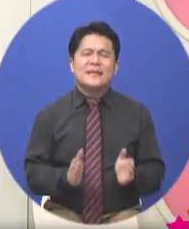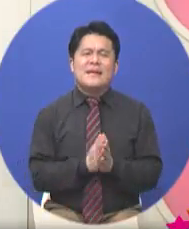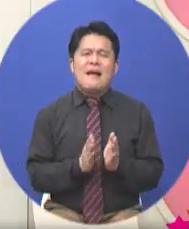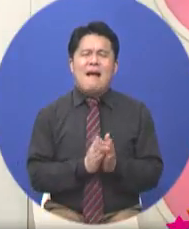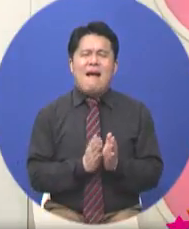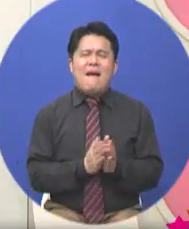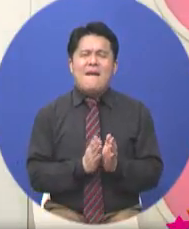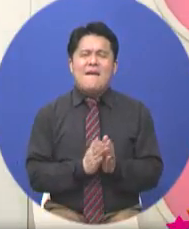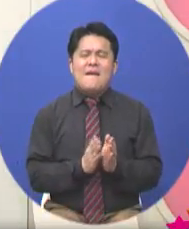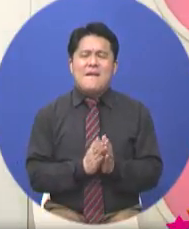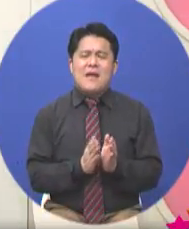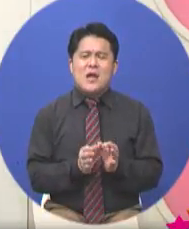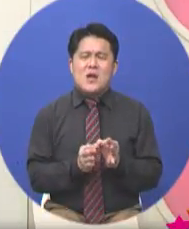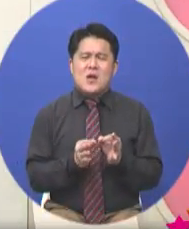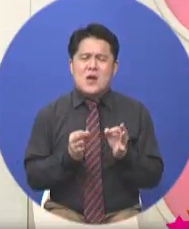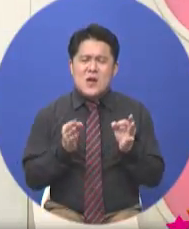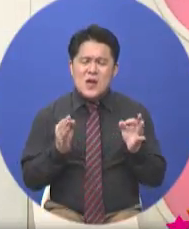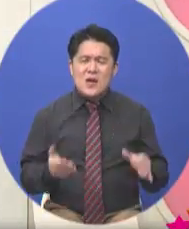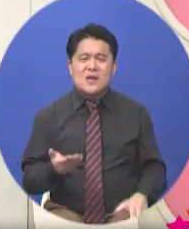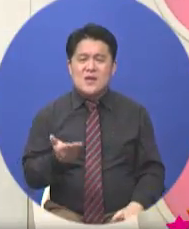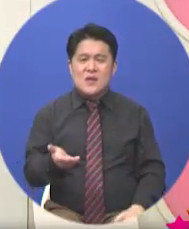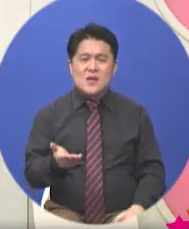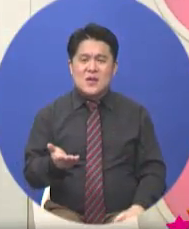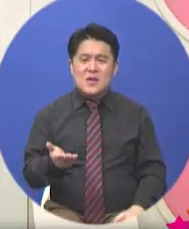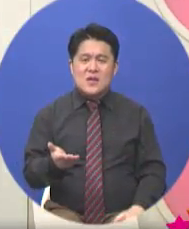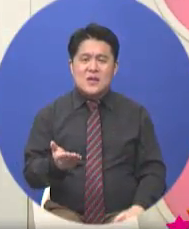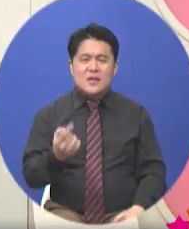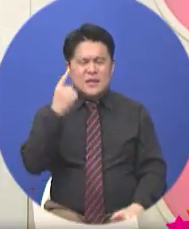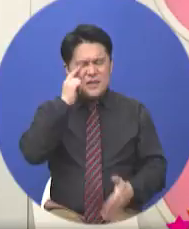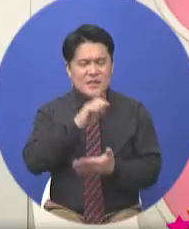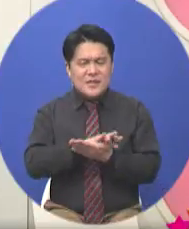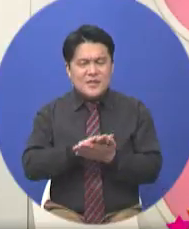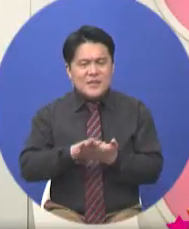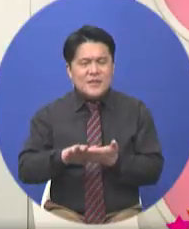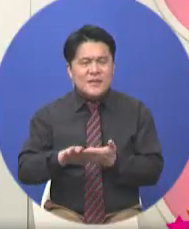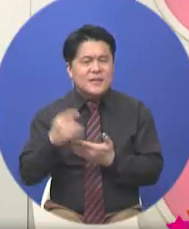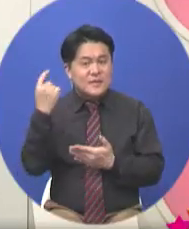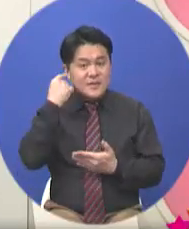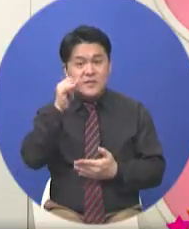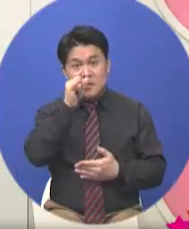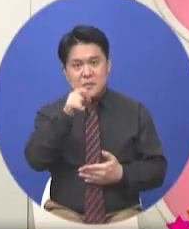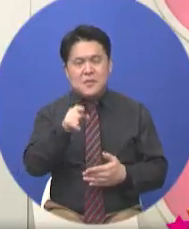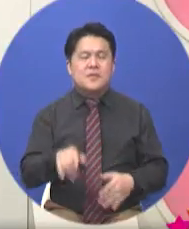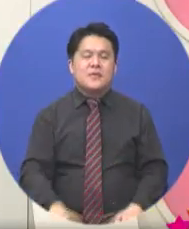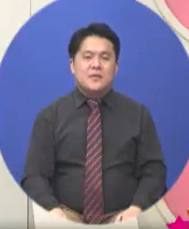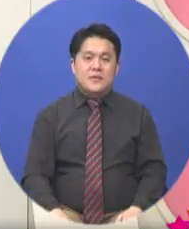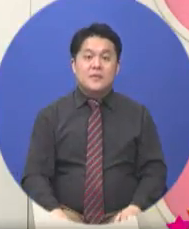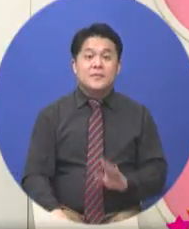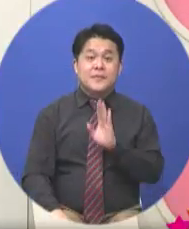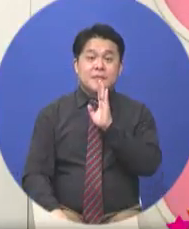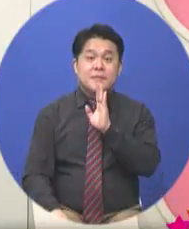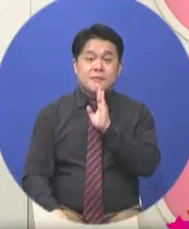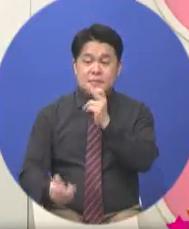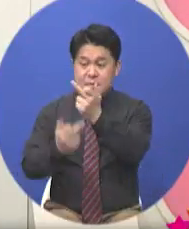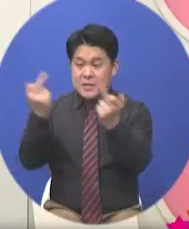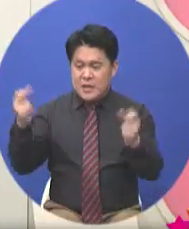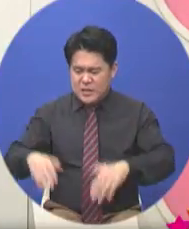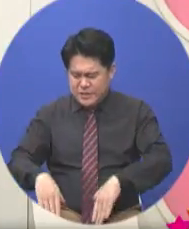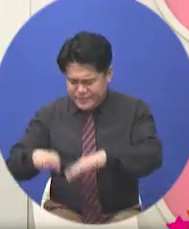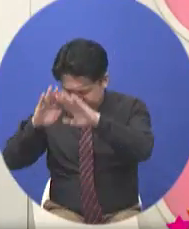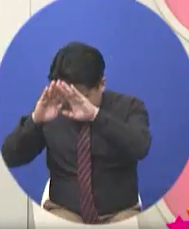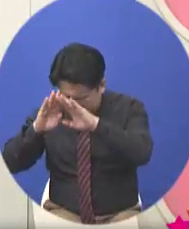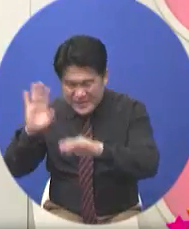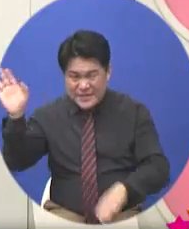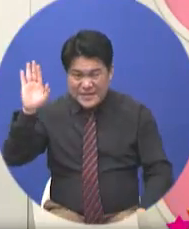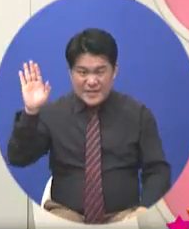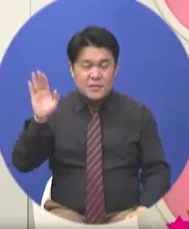우리 네. 오래간만에 김금자 어머님께 아주 속 시원한 말씀 맞습니다. 들었습니다. 그래요. 산에 네. 가서